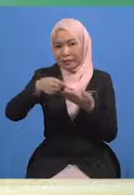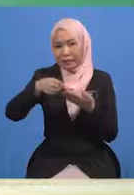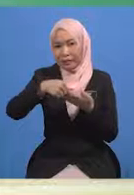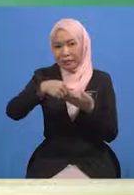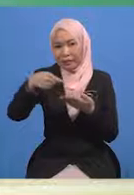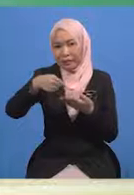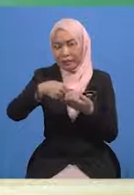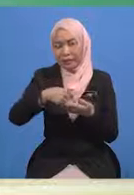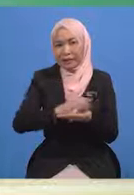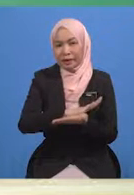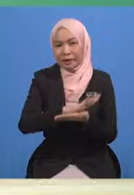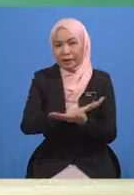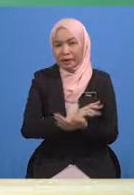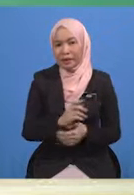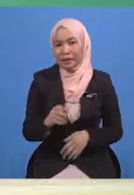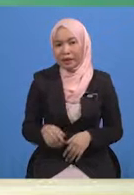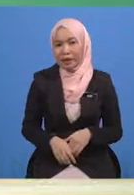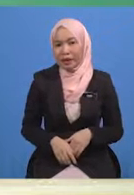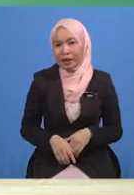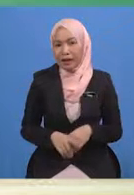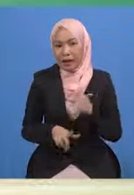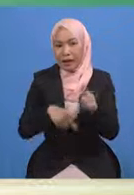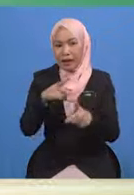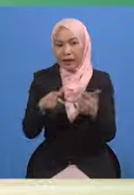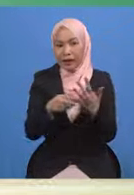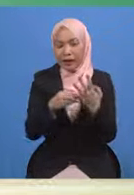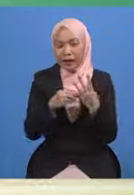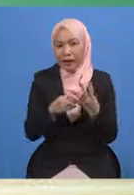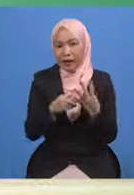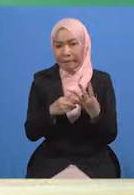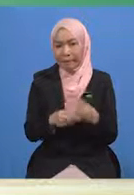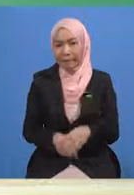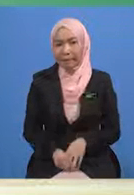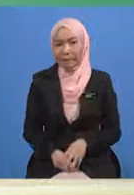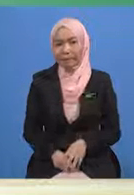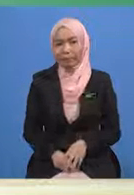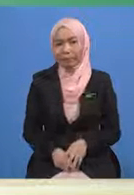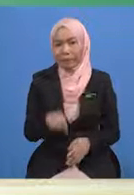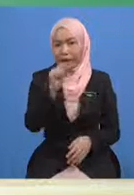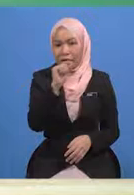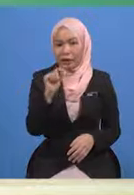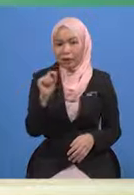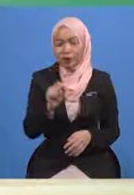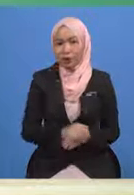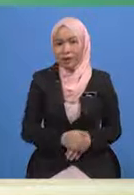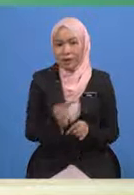Langkah keempat, labelkan setiap bentuk muka bumi.